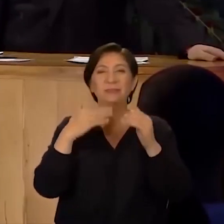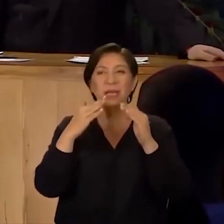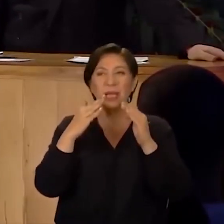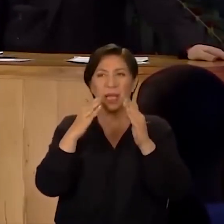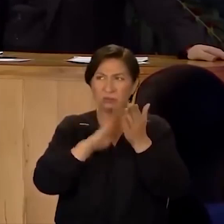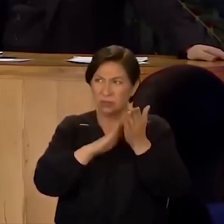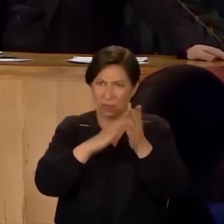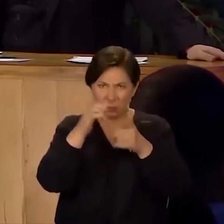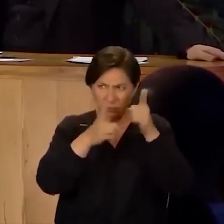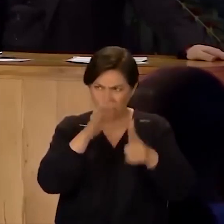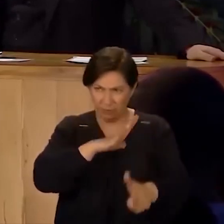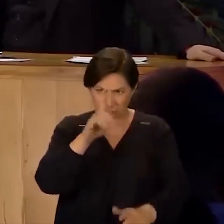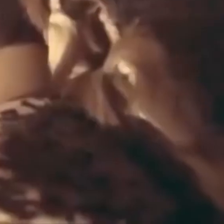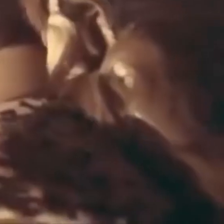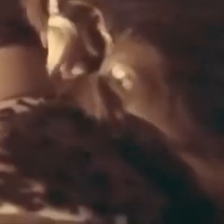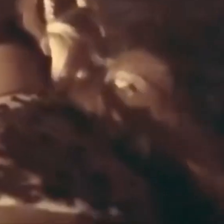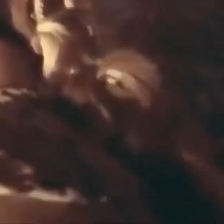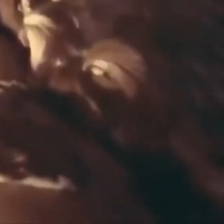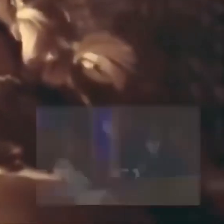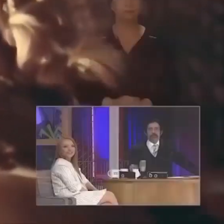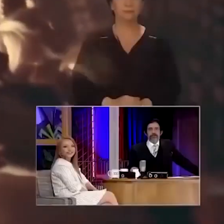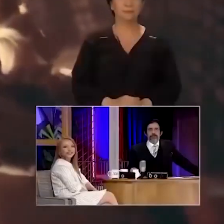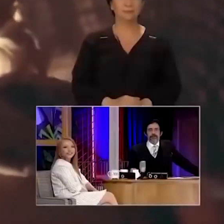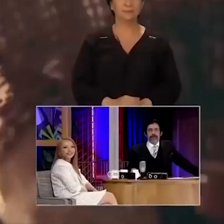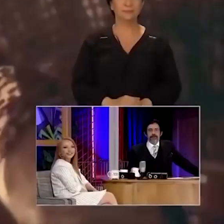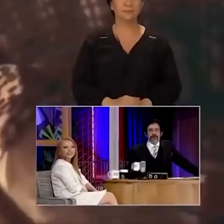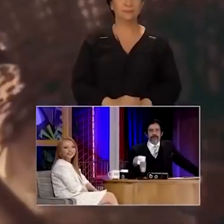elbise görüntülerini var bunun görebilir miyiz